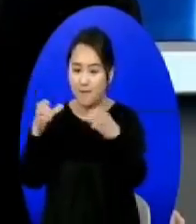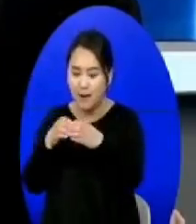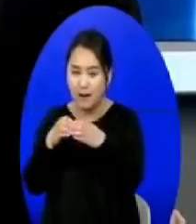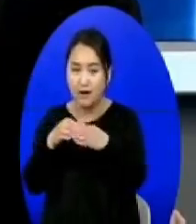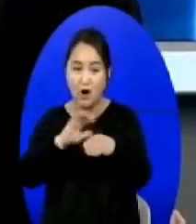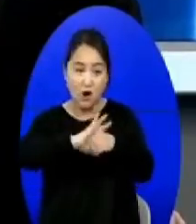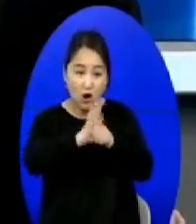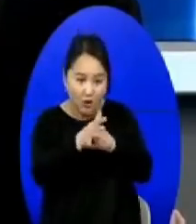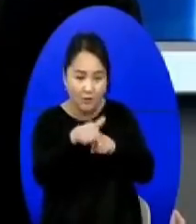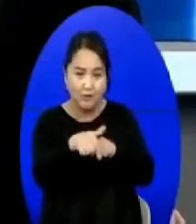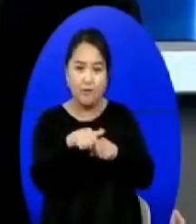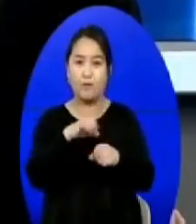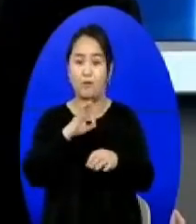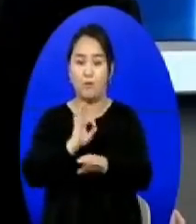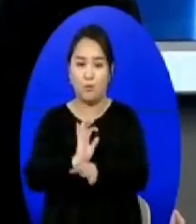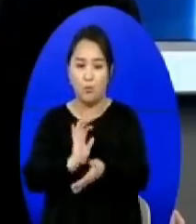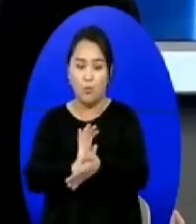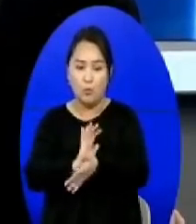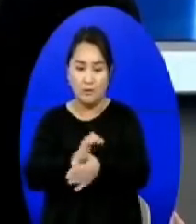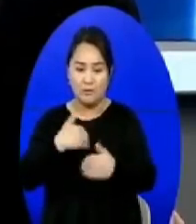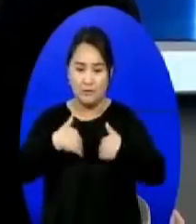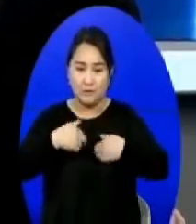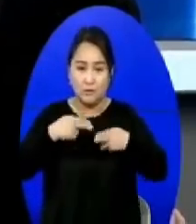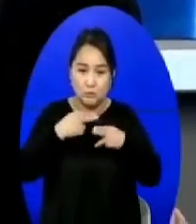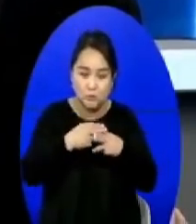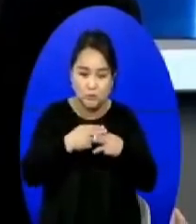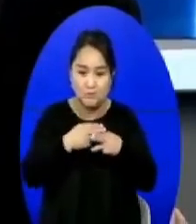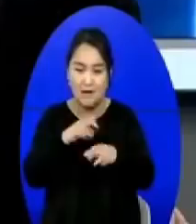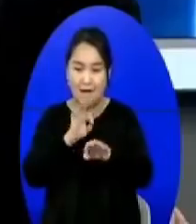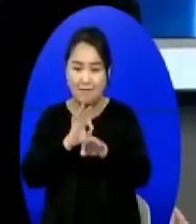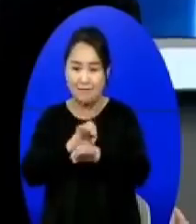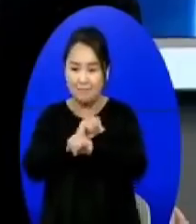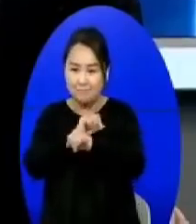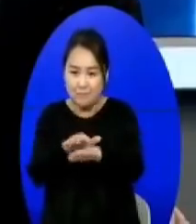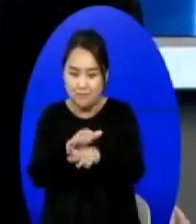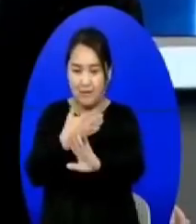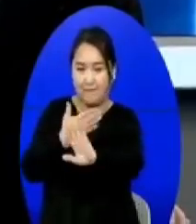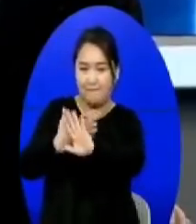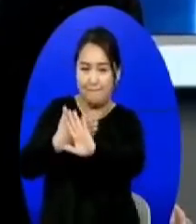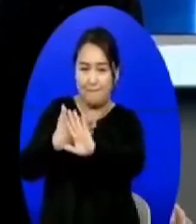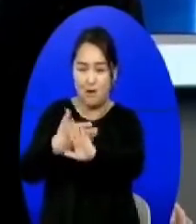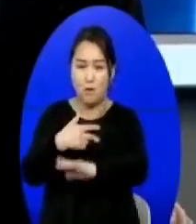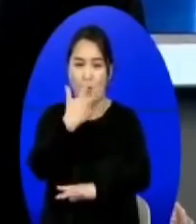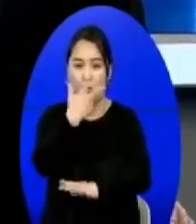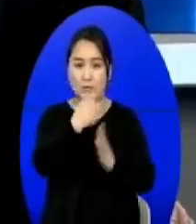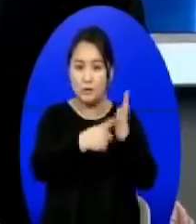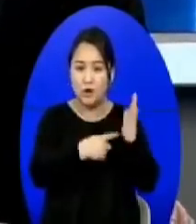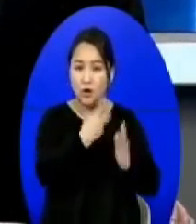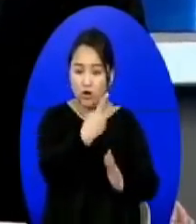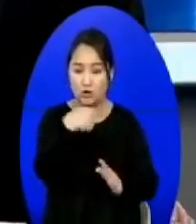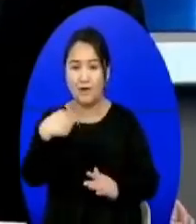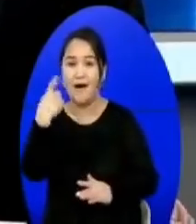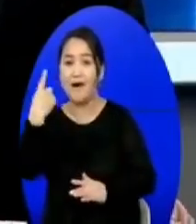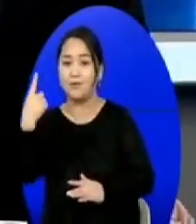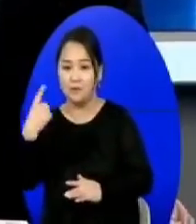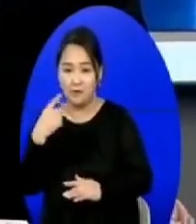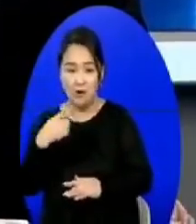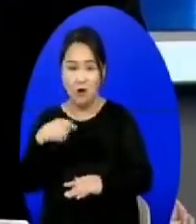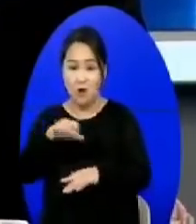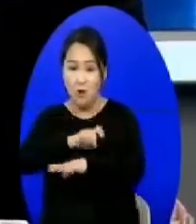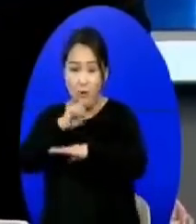COVID-19-ийн эрчим тэмцэлгээ яаралтай түргэн тусламж халдварын сэргийлт хяналтын чиглэлээр 3-р сарын 2-ноос 11-ний хооронд манай улсад